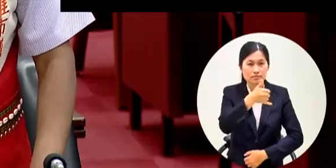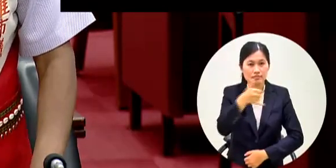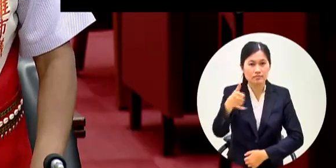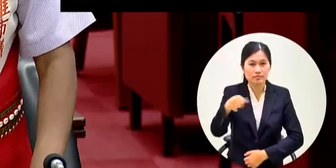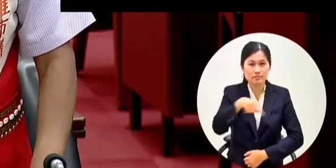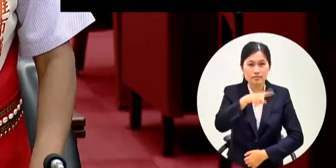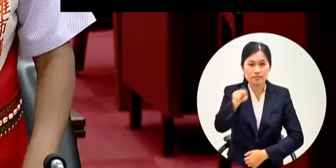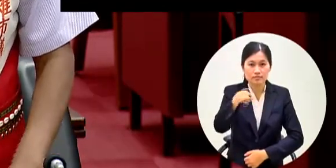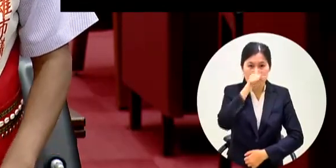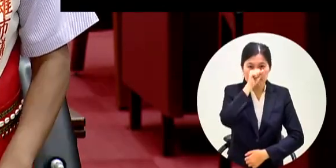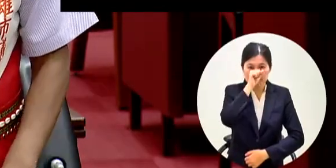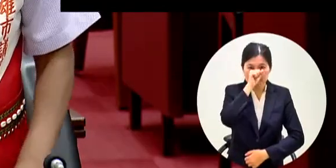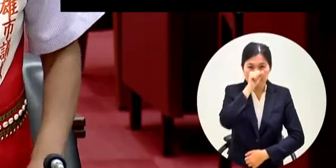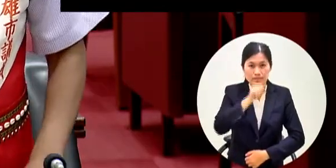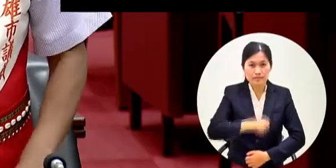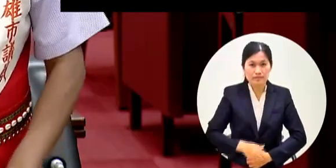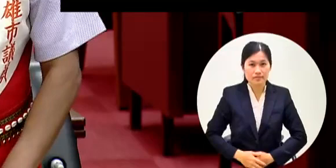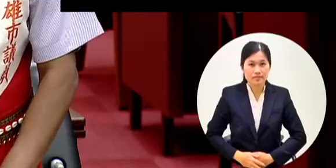好。